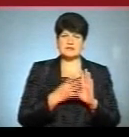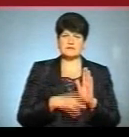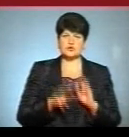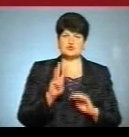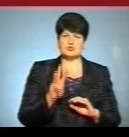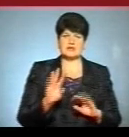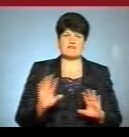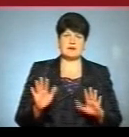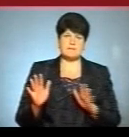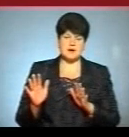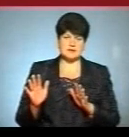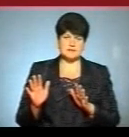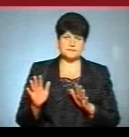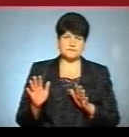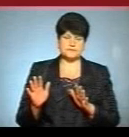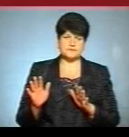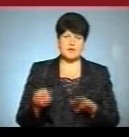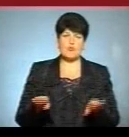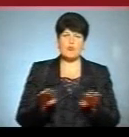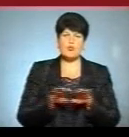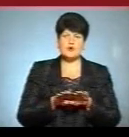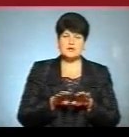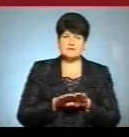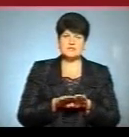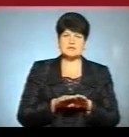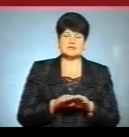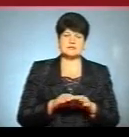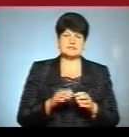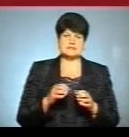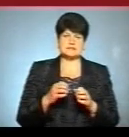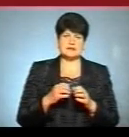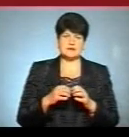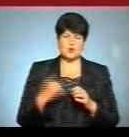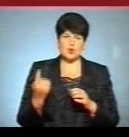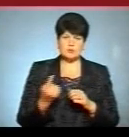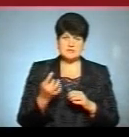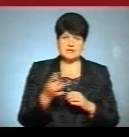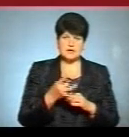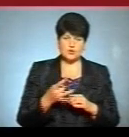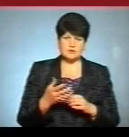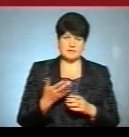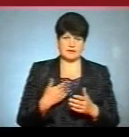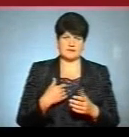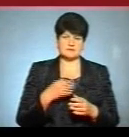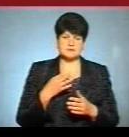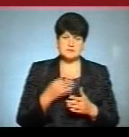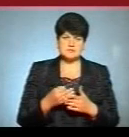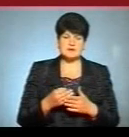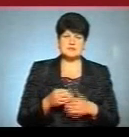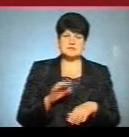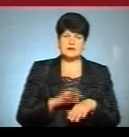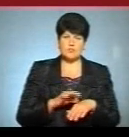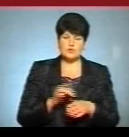93 випадки. В порівнянні з середньообласним та тими районами, які я назвав, захворюваність в